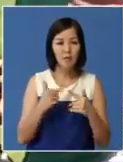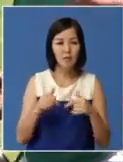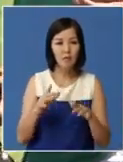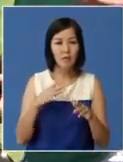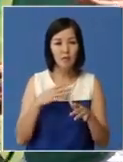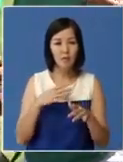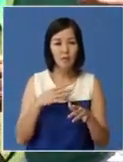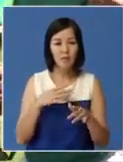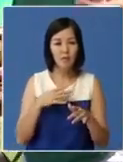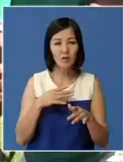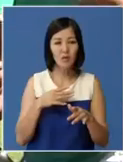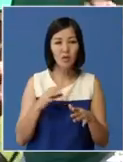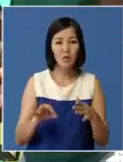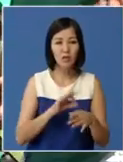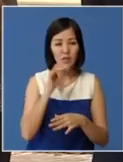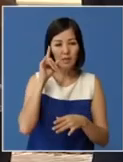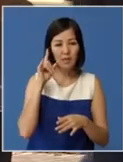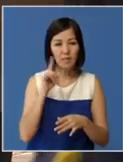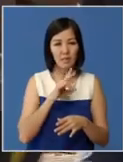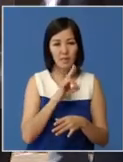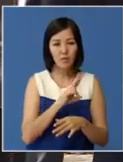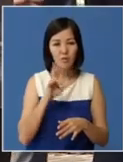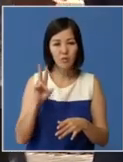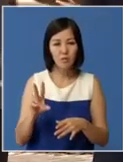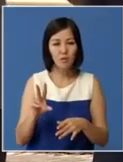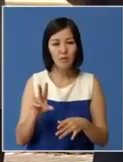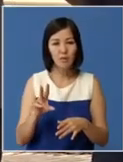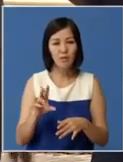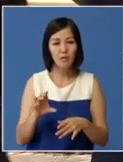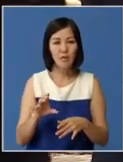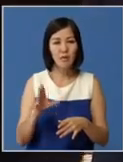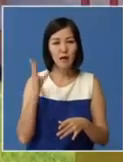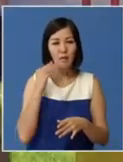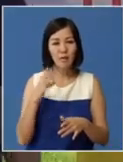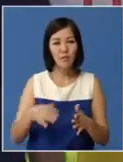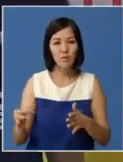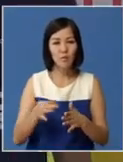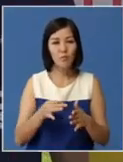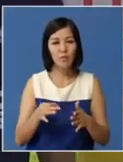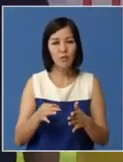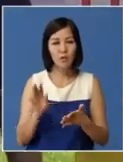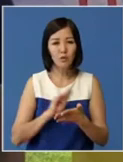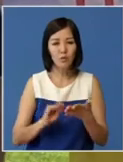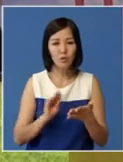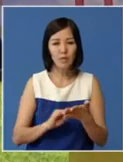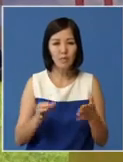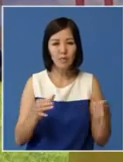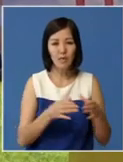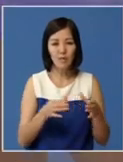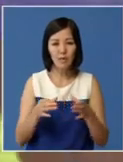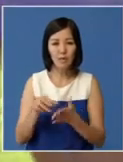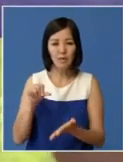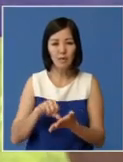Шығыс Қазақстан, Қызылорда облыстары, Нұрсұлтан мен Алматы қаласы және Жетісу өңірінің бұқаралық ақпарат құралдары өкілдері өз алдына команда